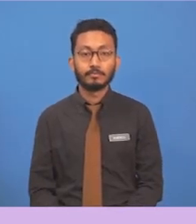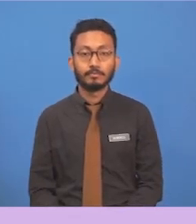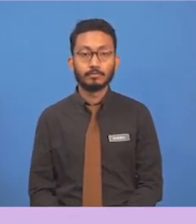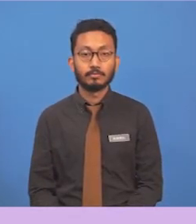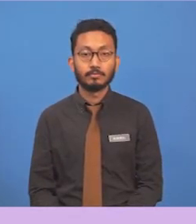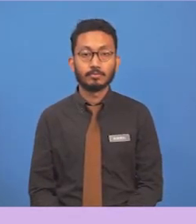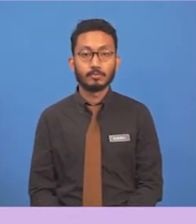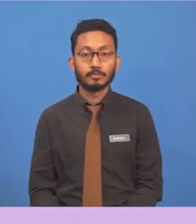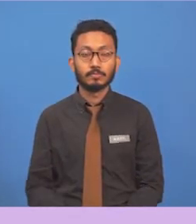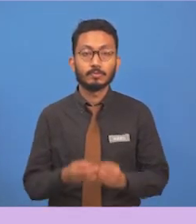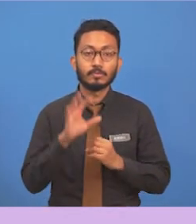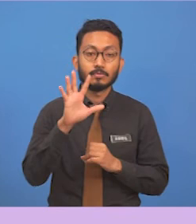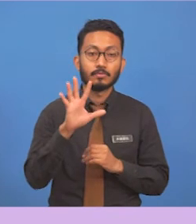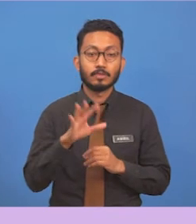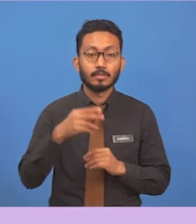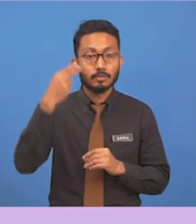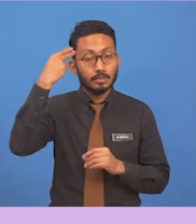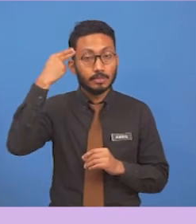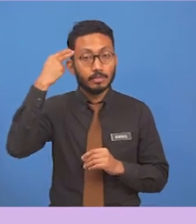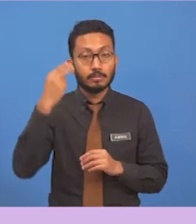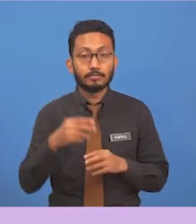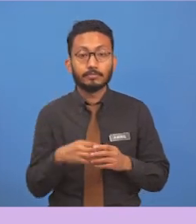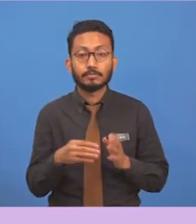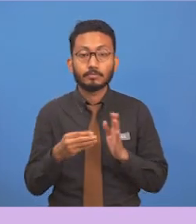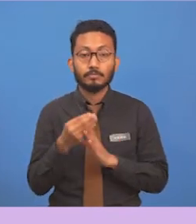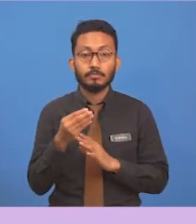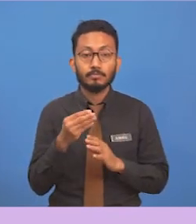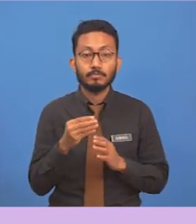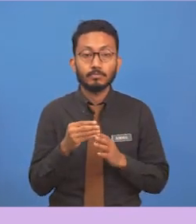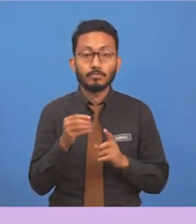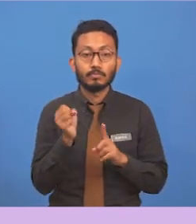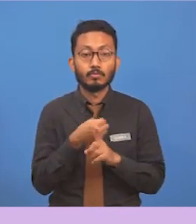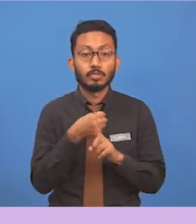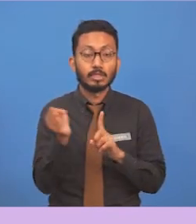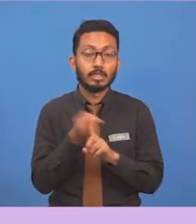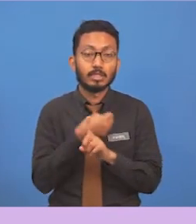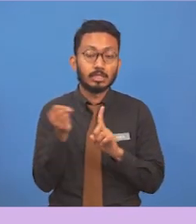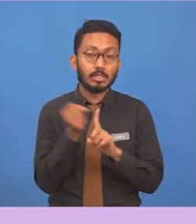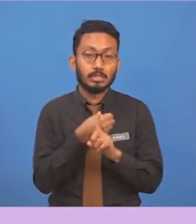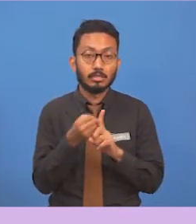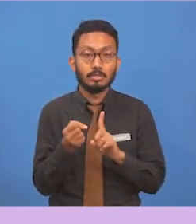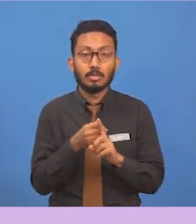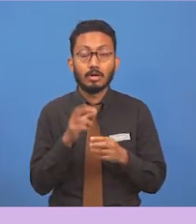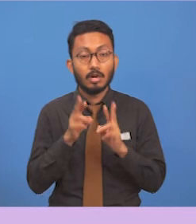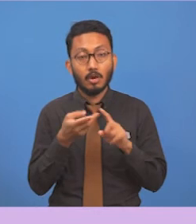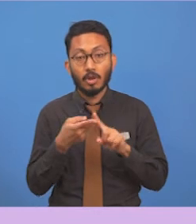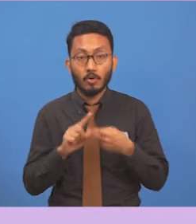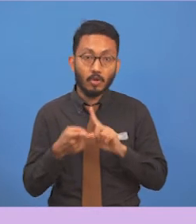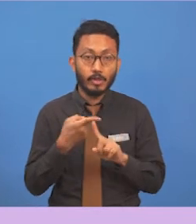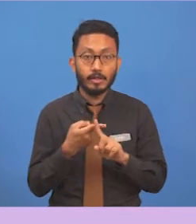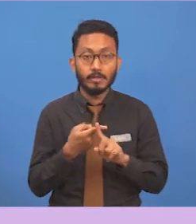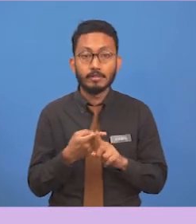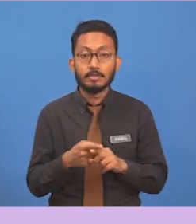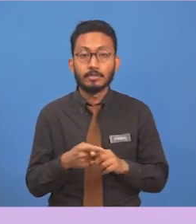25 Helmi membully rakannya yang mengalami kecederaan di kaki yang ingin bermain